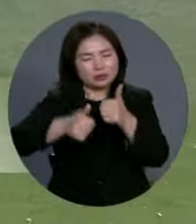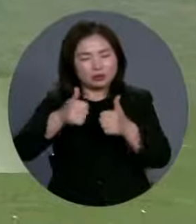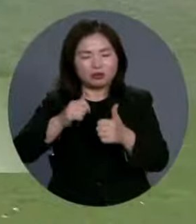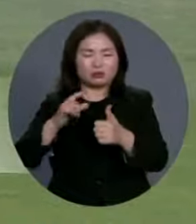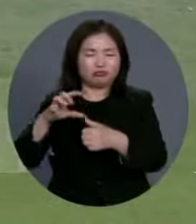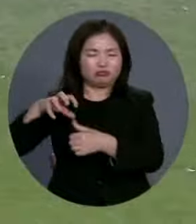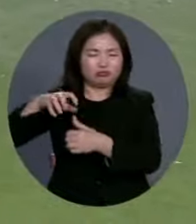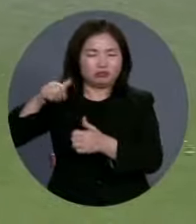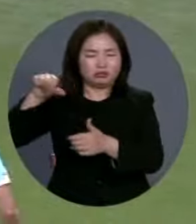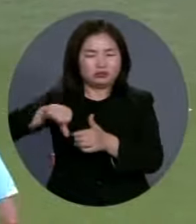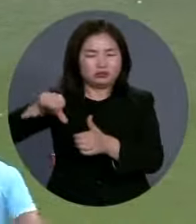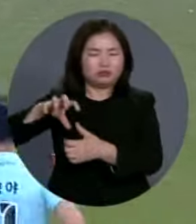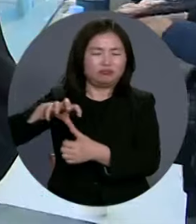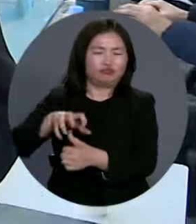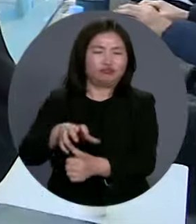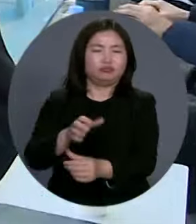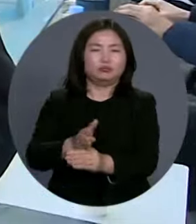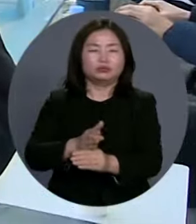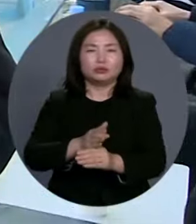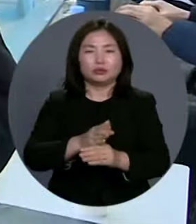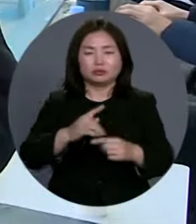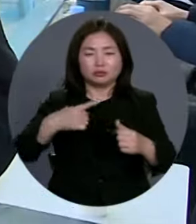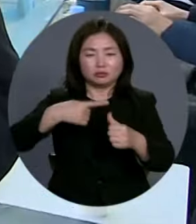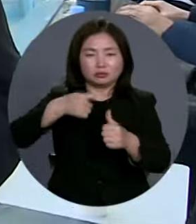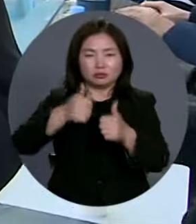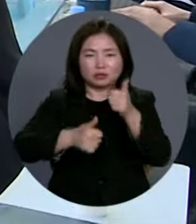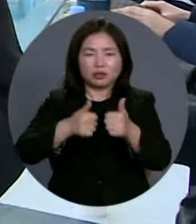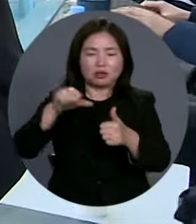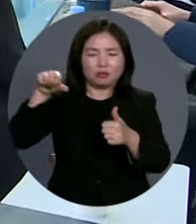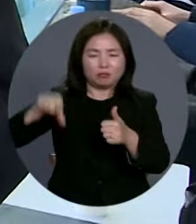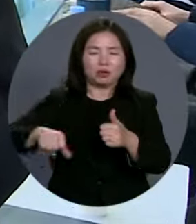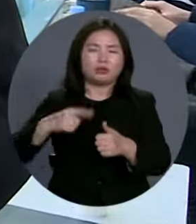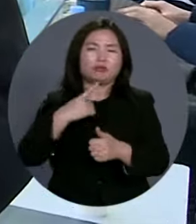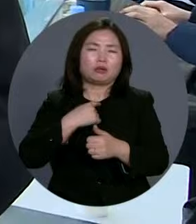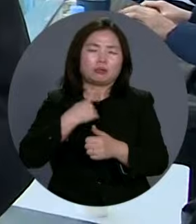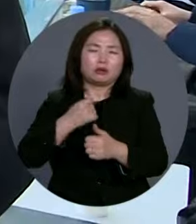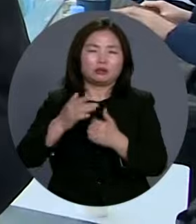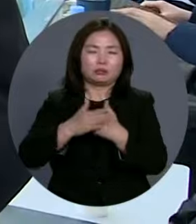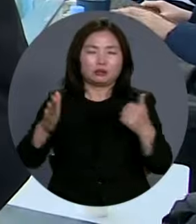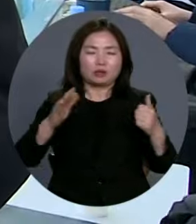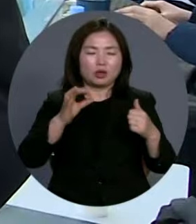빠졌습니다. 개막전 징크스를 넘지 못한 대구FC는